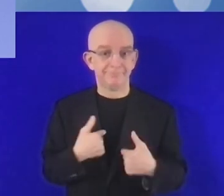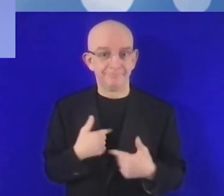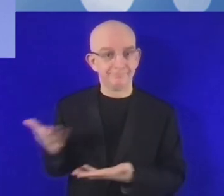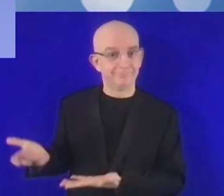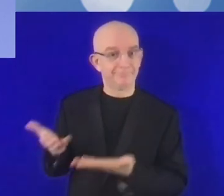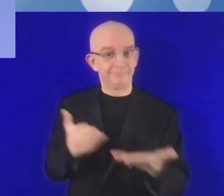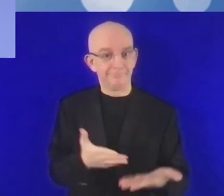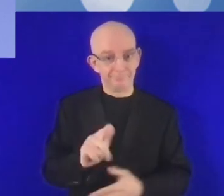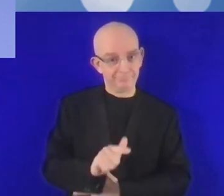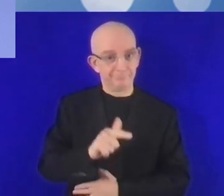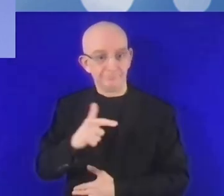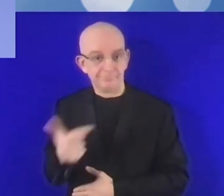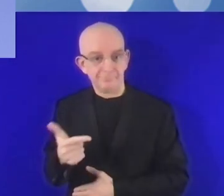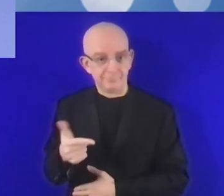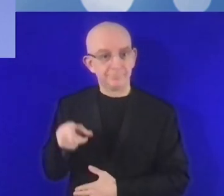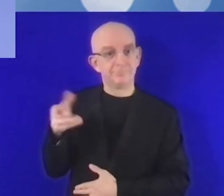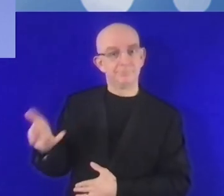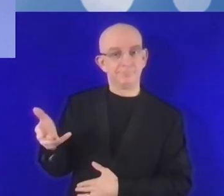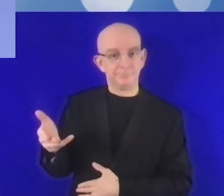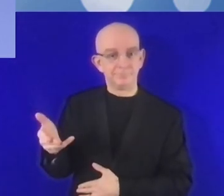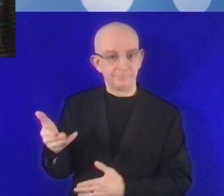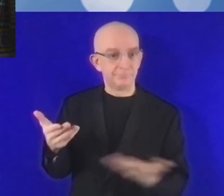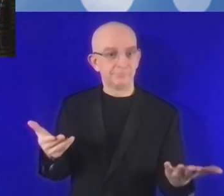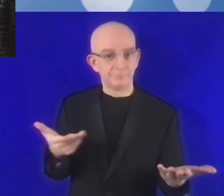на сцену уполномоченного